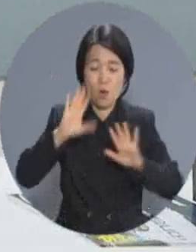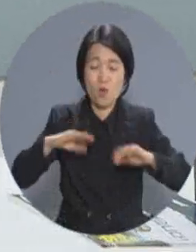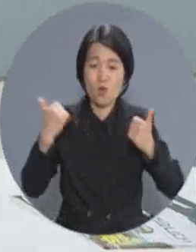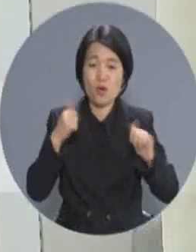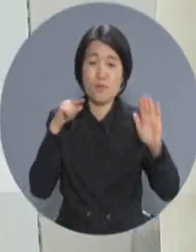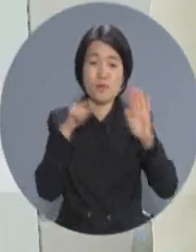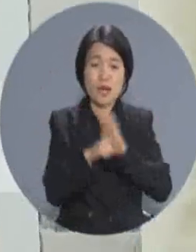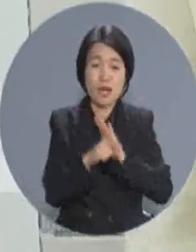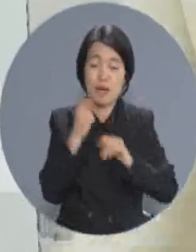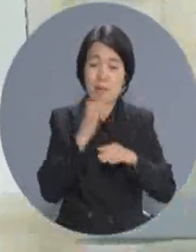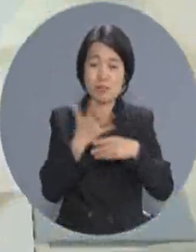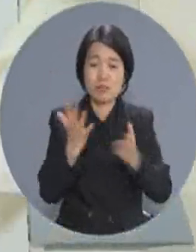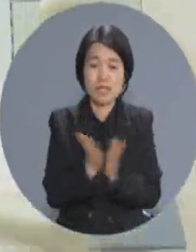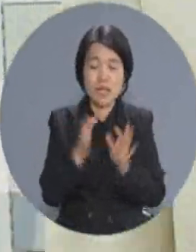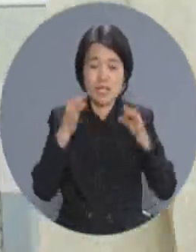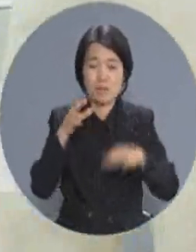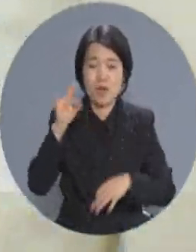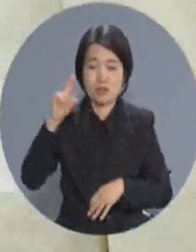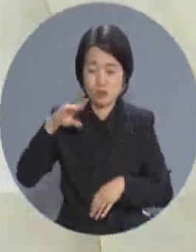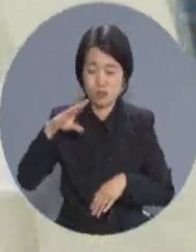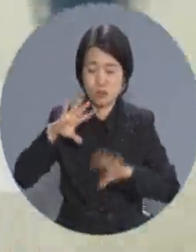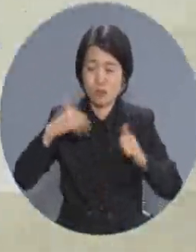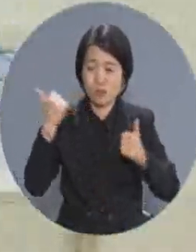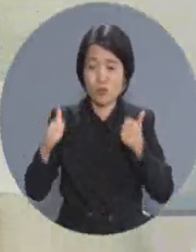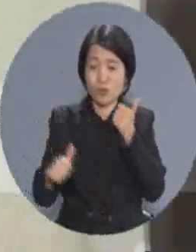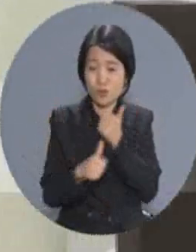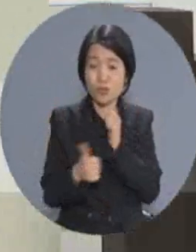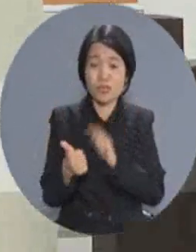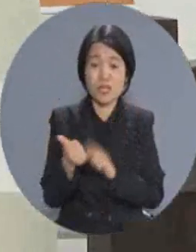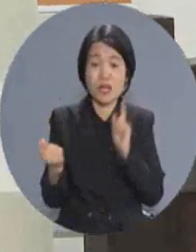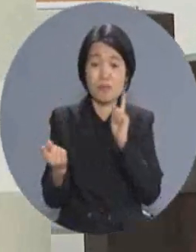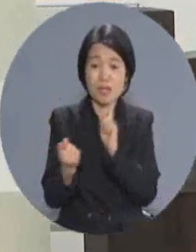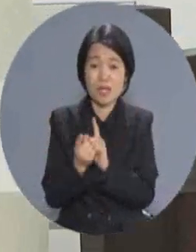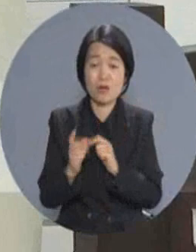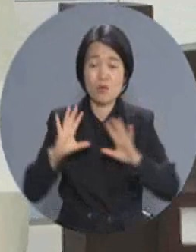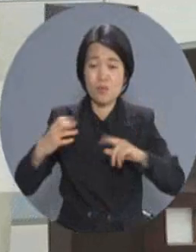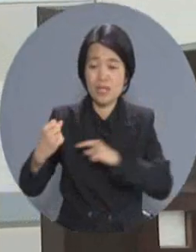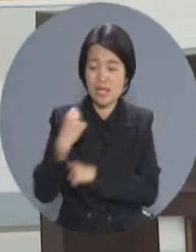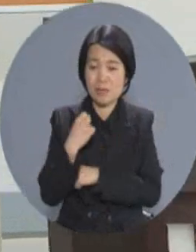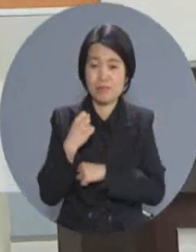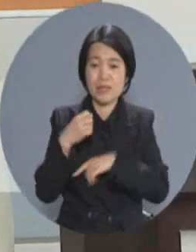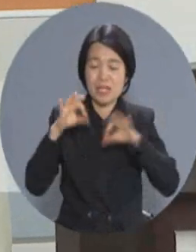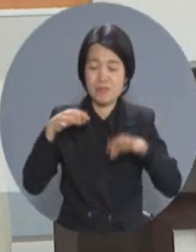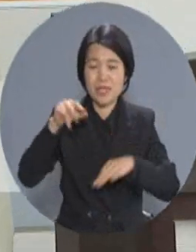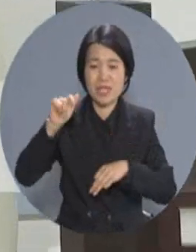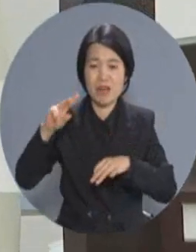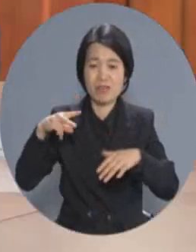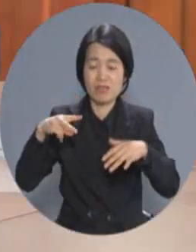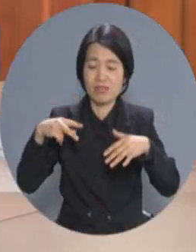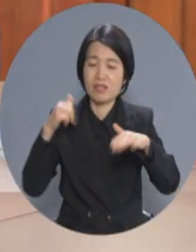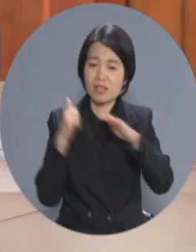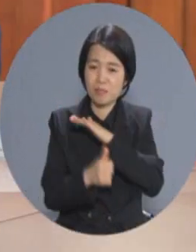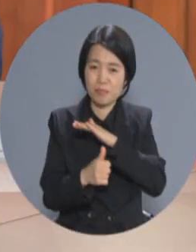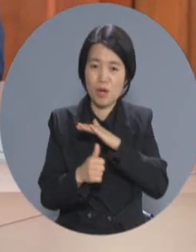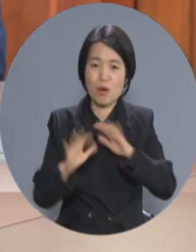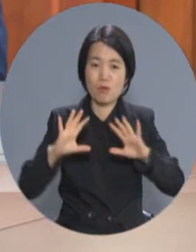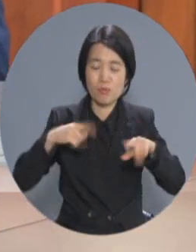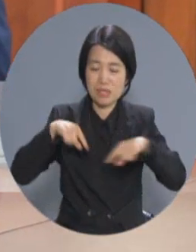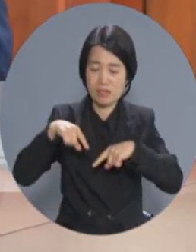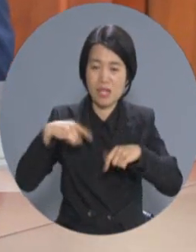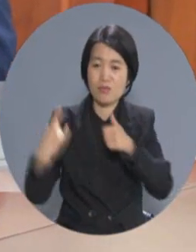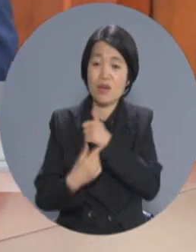국회를 방문해 더불어민주당 김영주 국회부의장을 만난데 이어 국민의 힘 김기현 당대표와 성일종